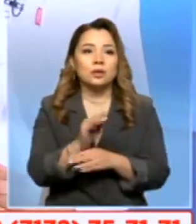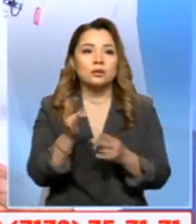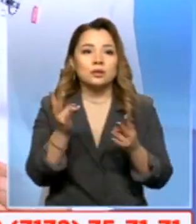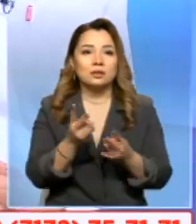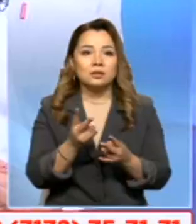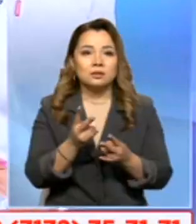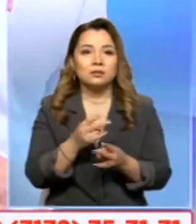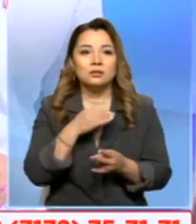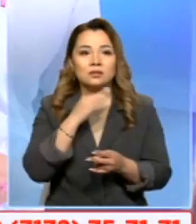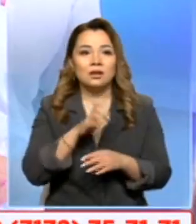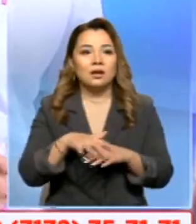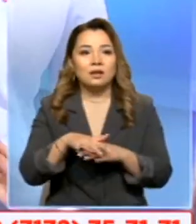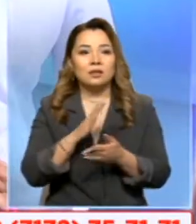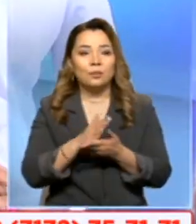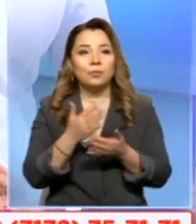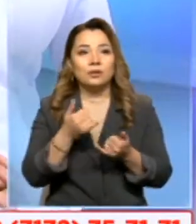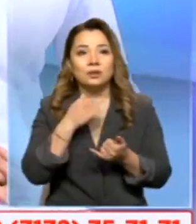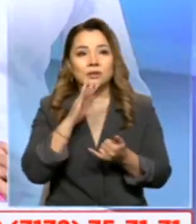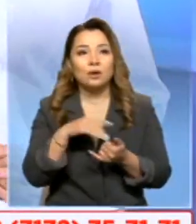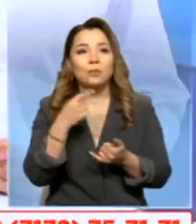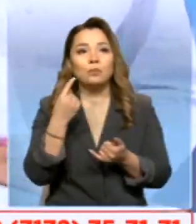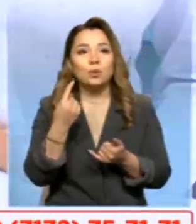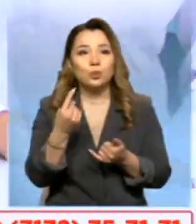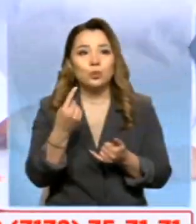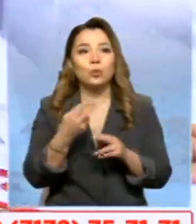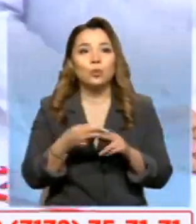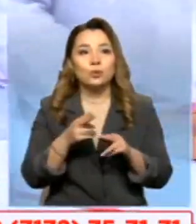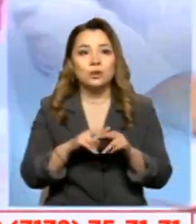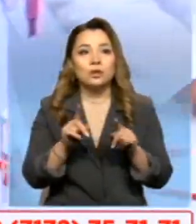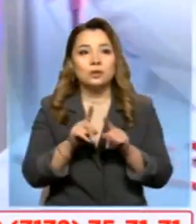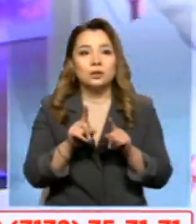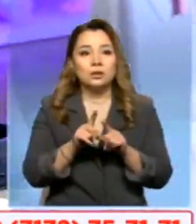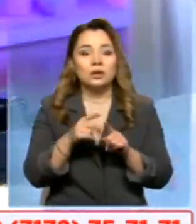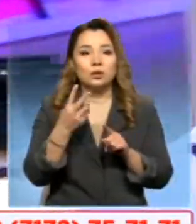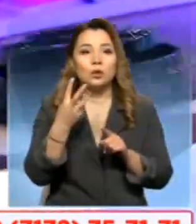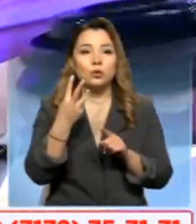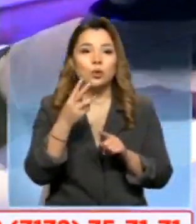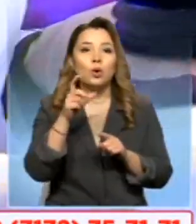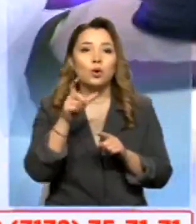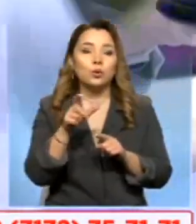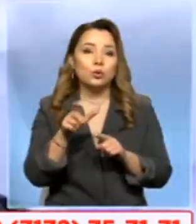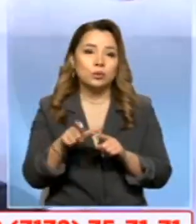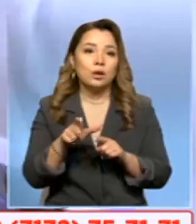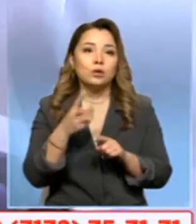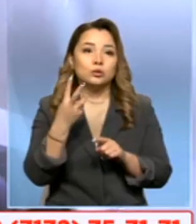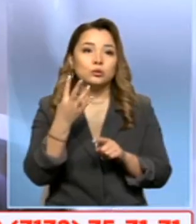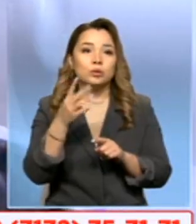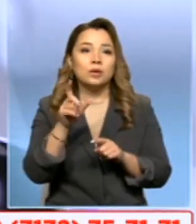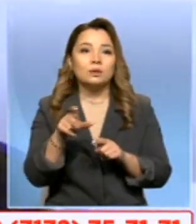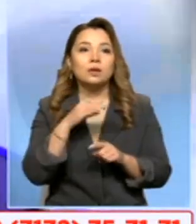қосамыз. Біраз адамға жететін секілді. Бұл бір осының өзі 3-4 адамға жетеді.